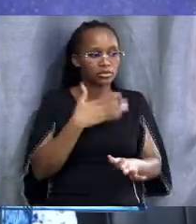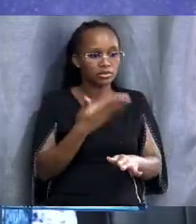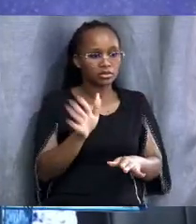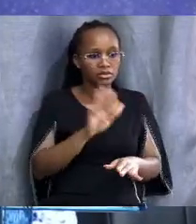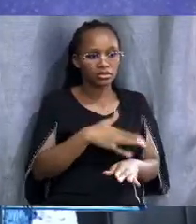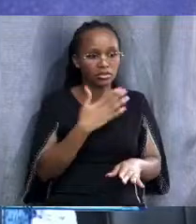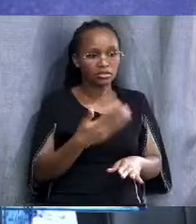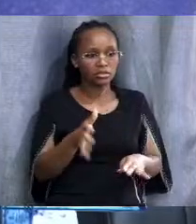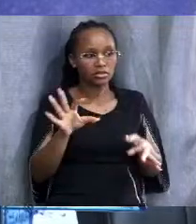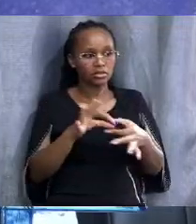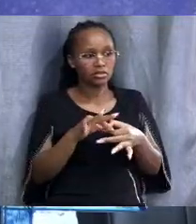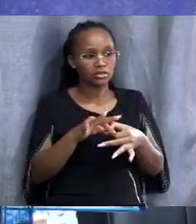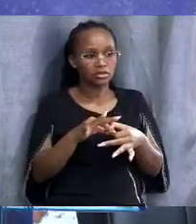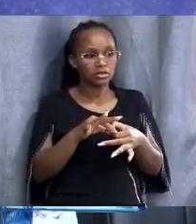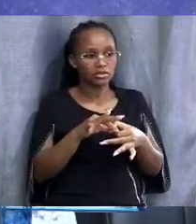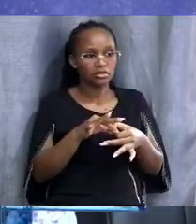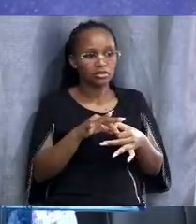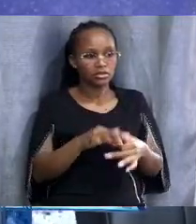mufanye korabo.